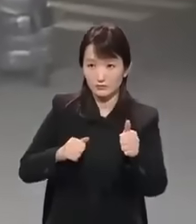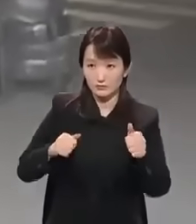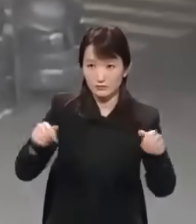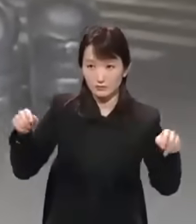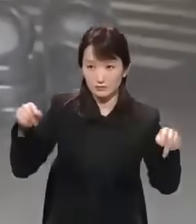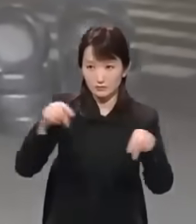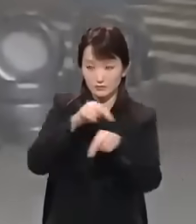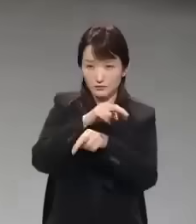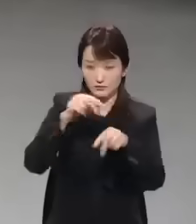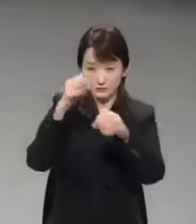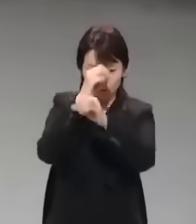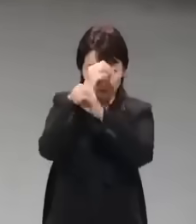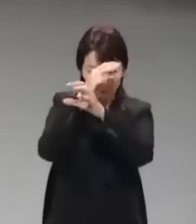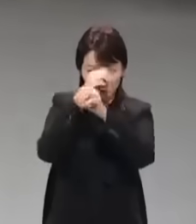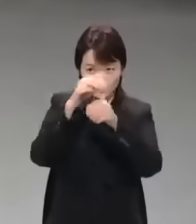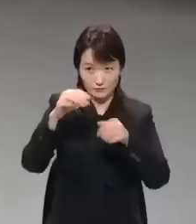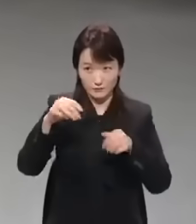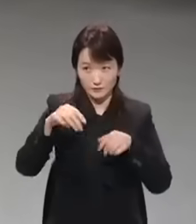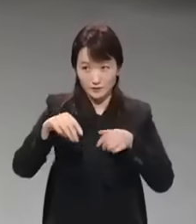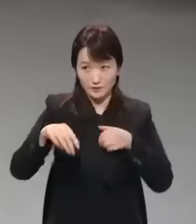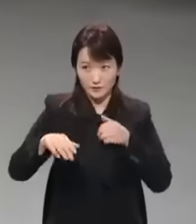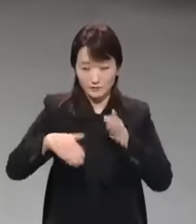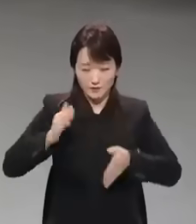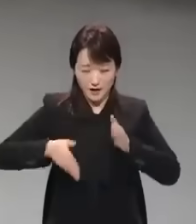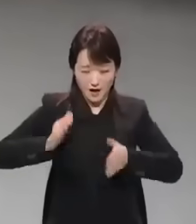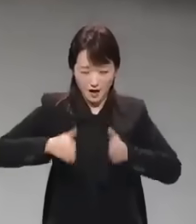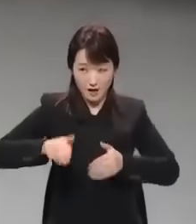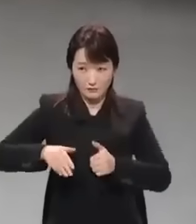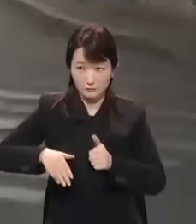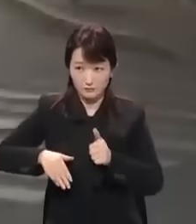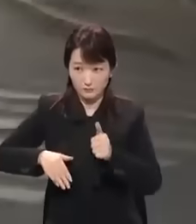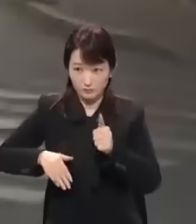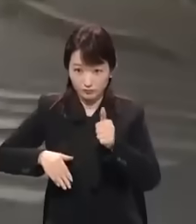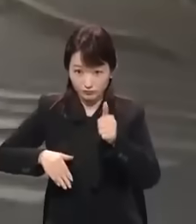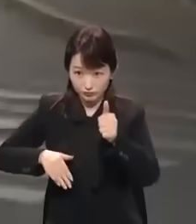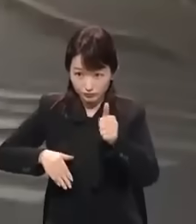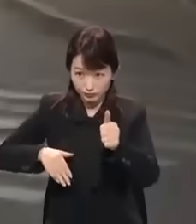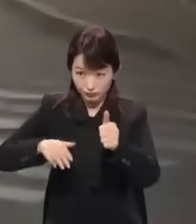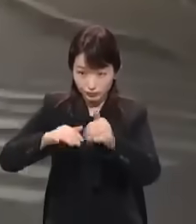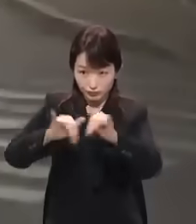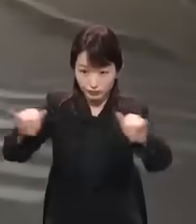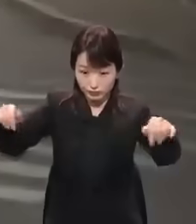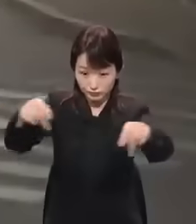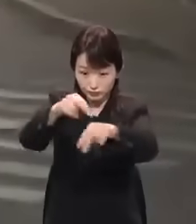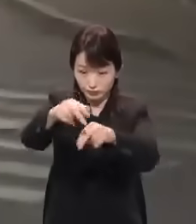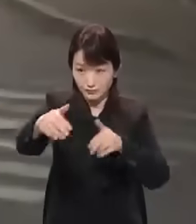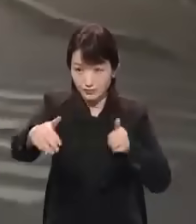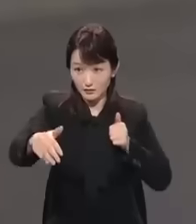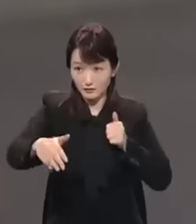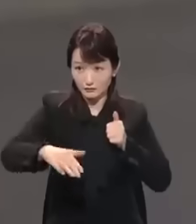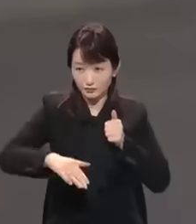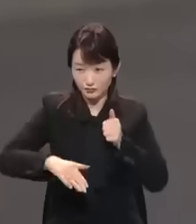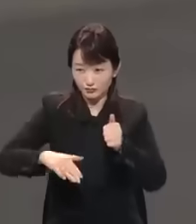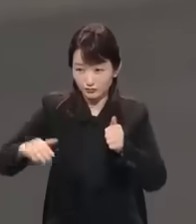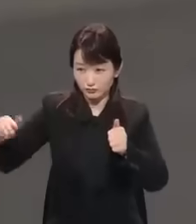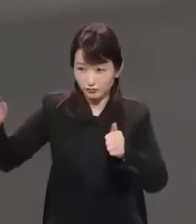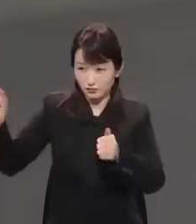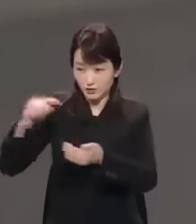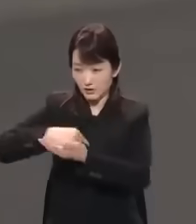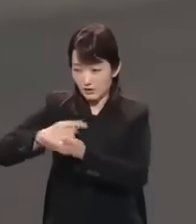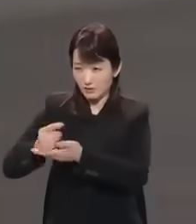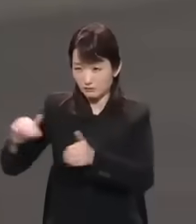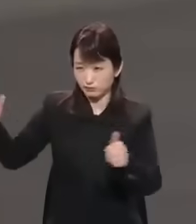신호가 깜빡이기 시작할 때 건널 목적으로 뛰어갑니다 거의 건너서 인도에 다다를 때쯤에 한 차량이 아주 빠른 속도로